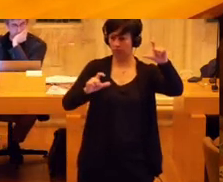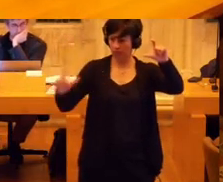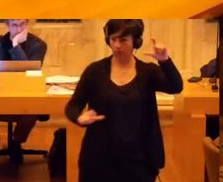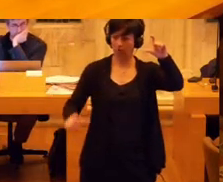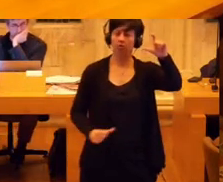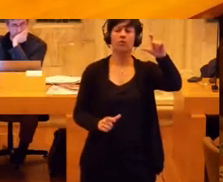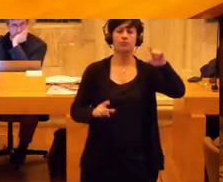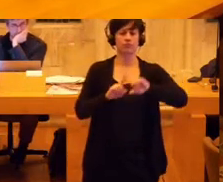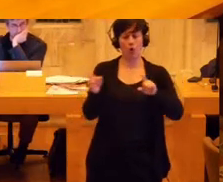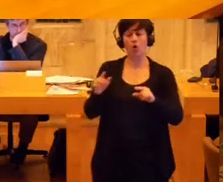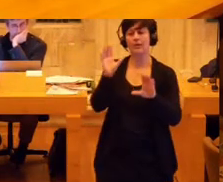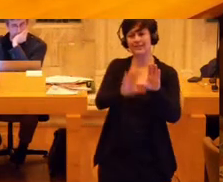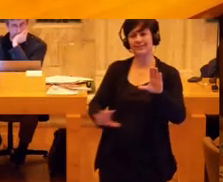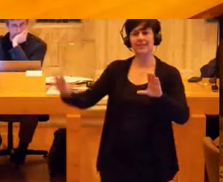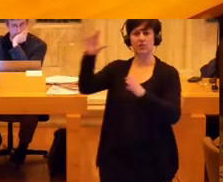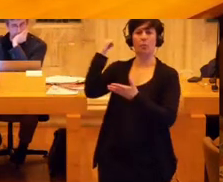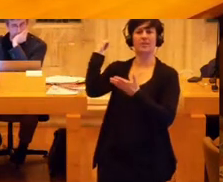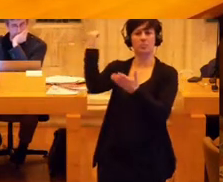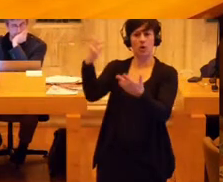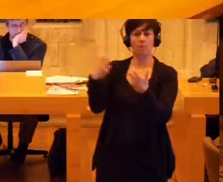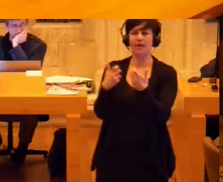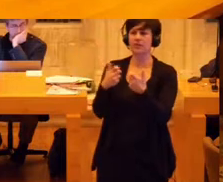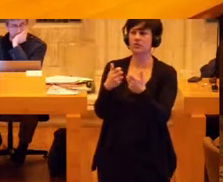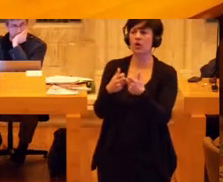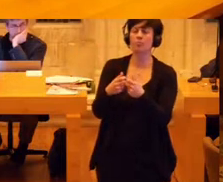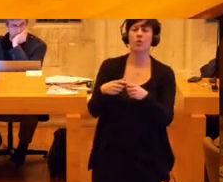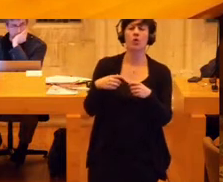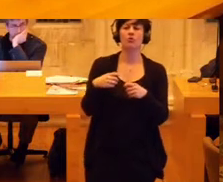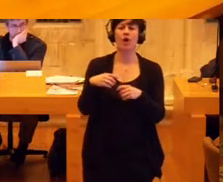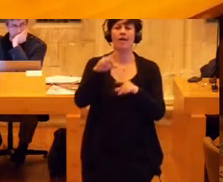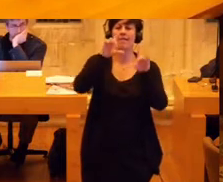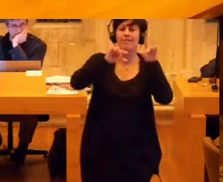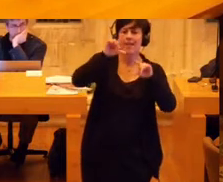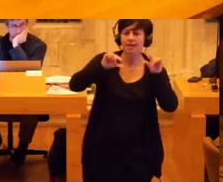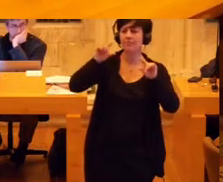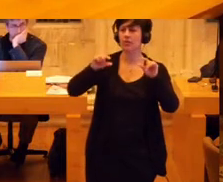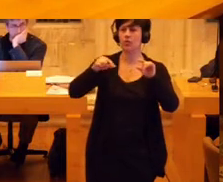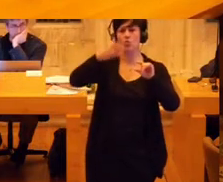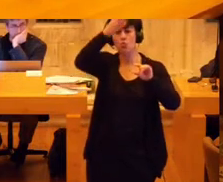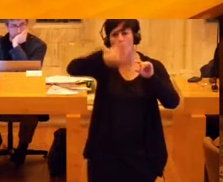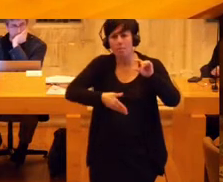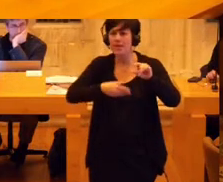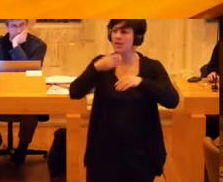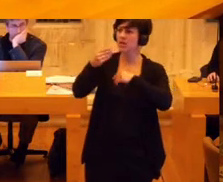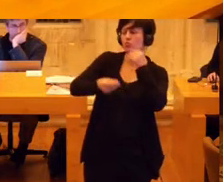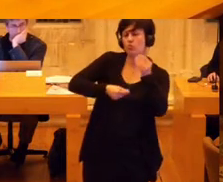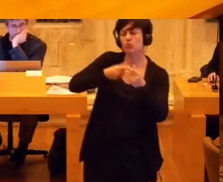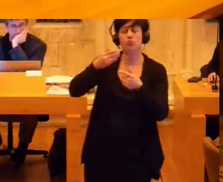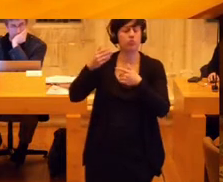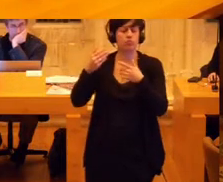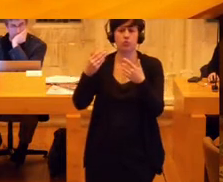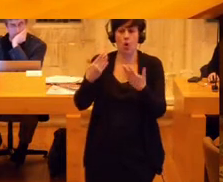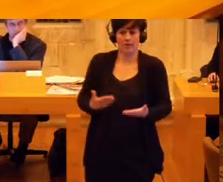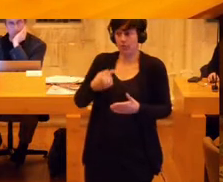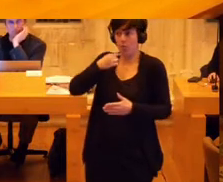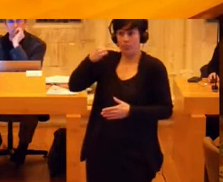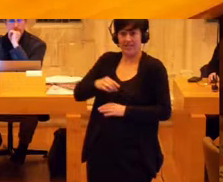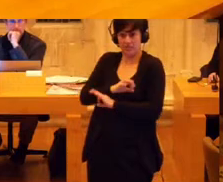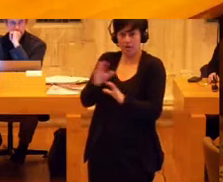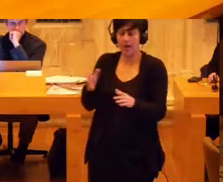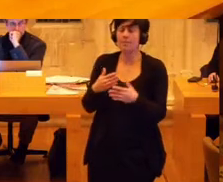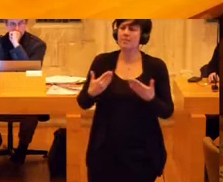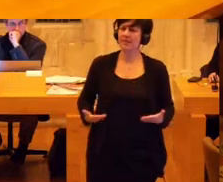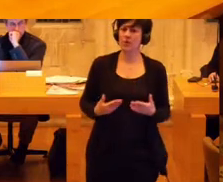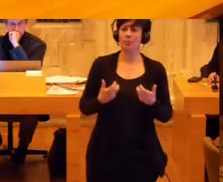secteur patrimonial des lettres et des signes découpés, ce qui n'est pas forcément obligatoire aujourd'hui. Sur les